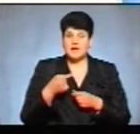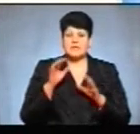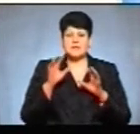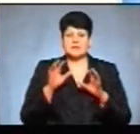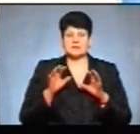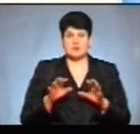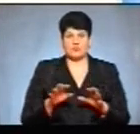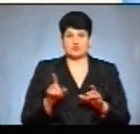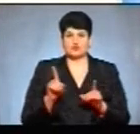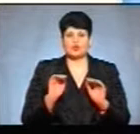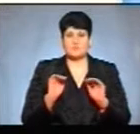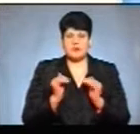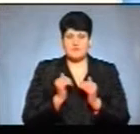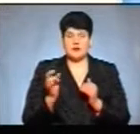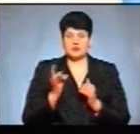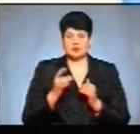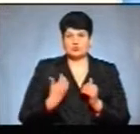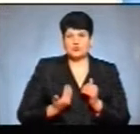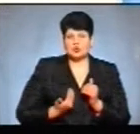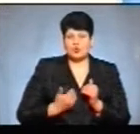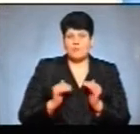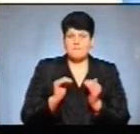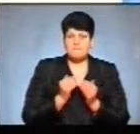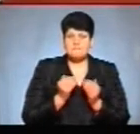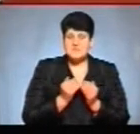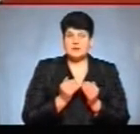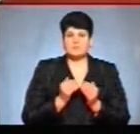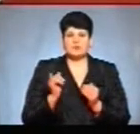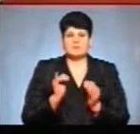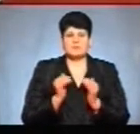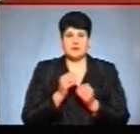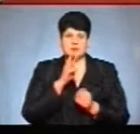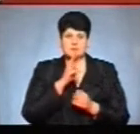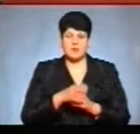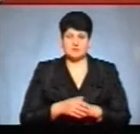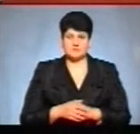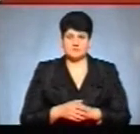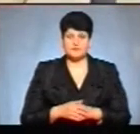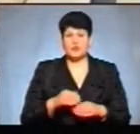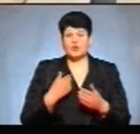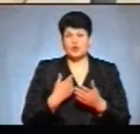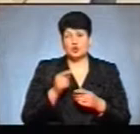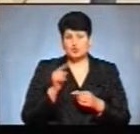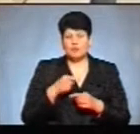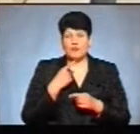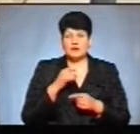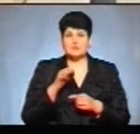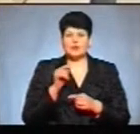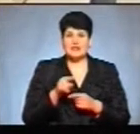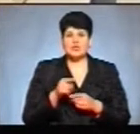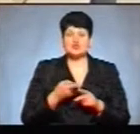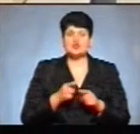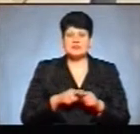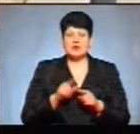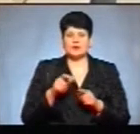щодо мінімальних розмірів прожиткового мінімуму і, відповідно, мінімальної заробітної плати. Тому говорити про те, що це позбавило